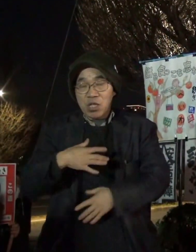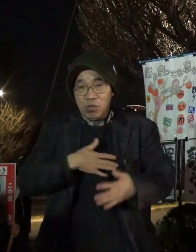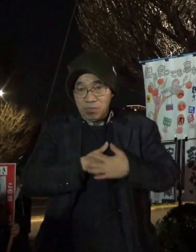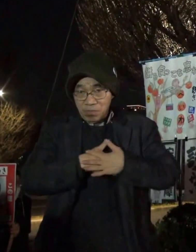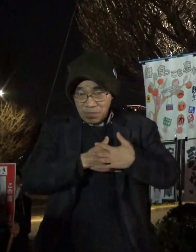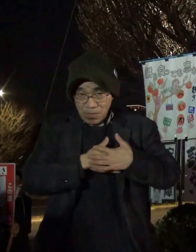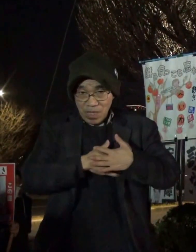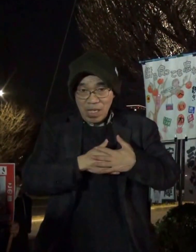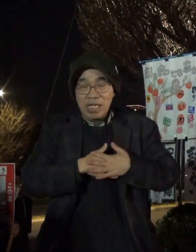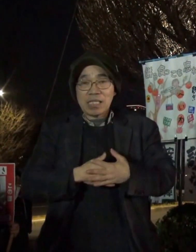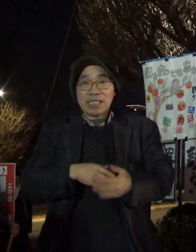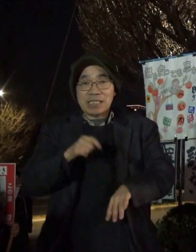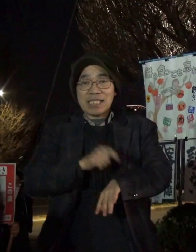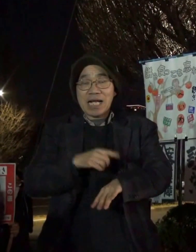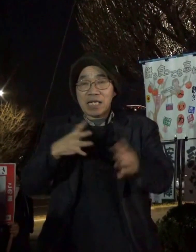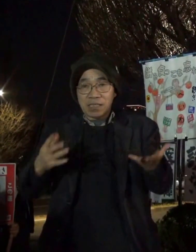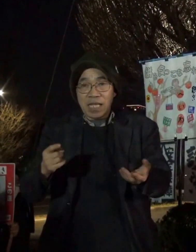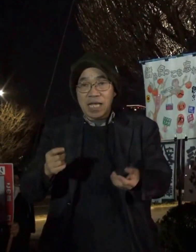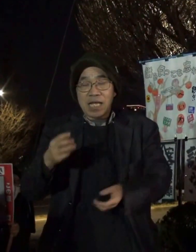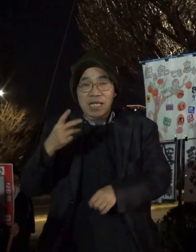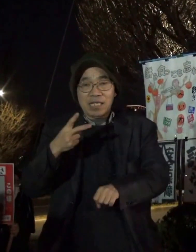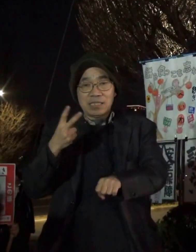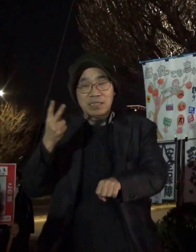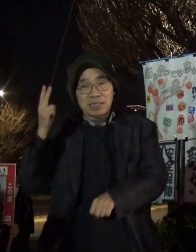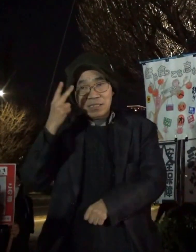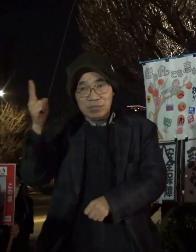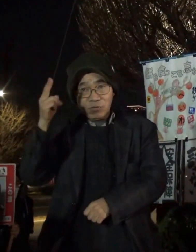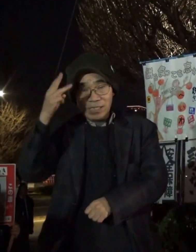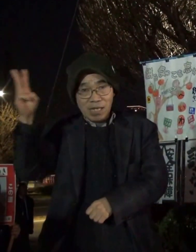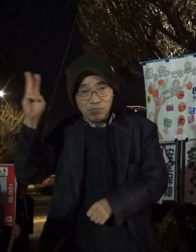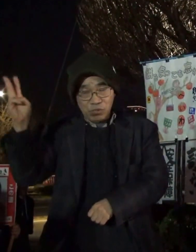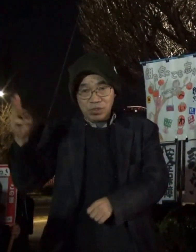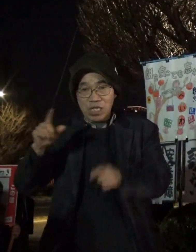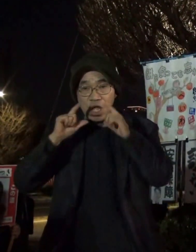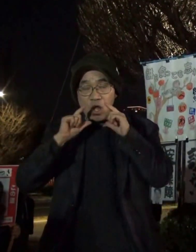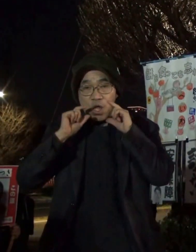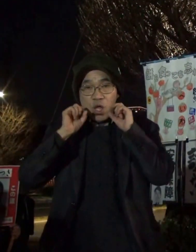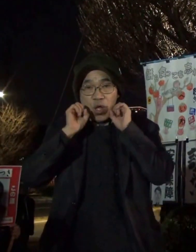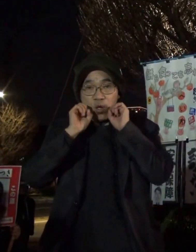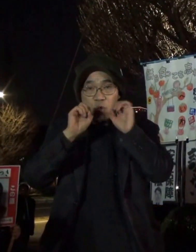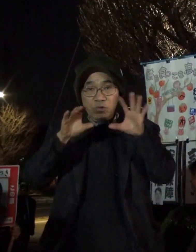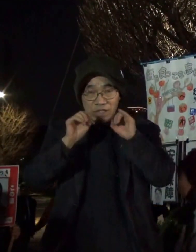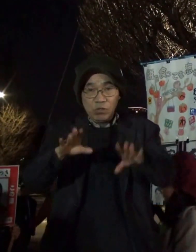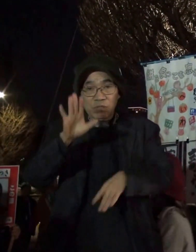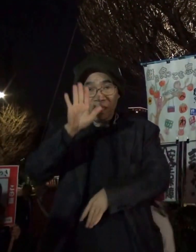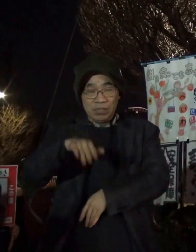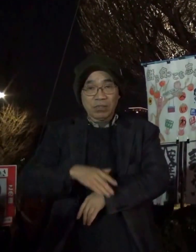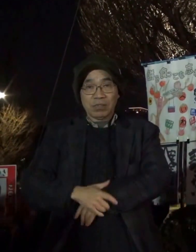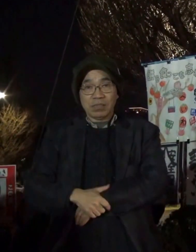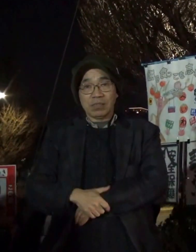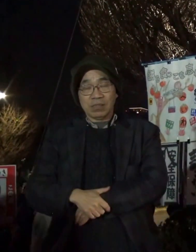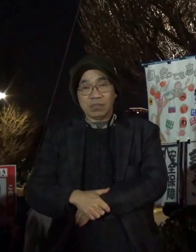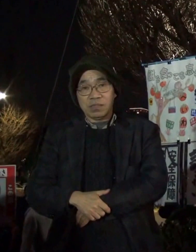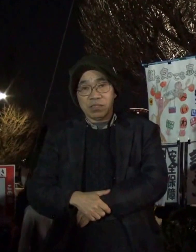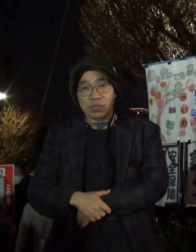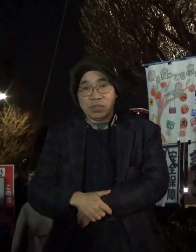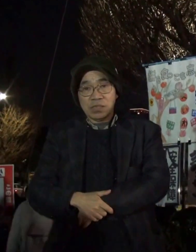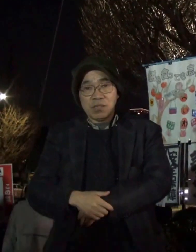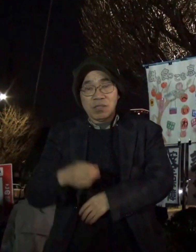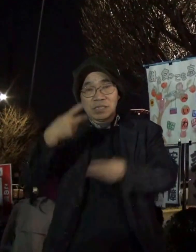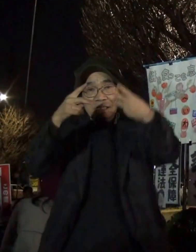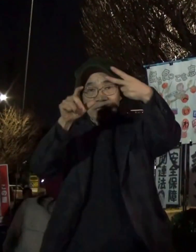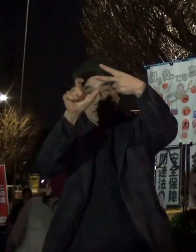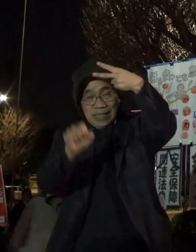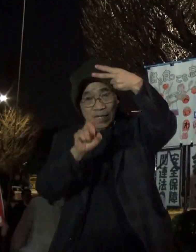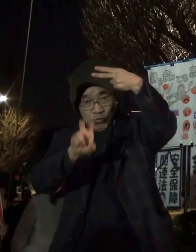ておりますが、時間がないということで 2,3 分で、告知の方させていただきたいと思います。よろしくお願いいたします。今度2